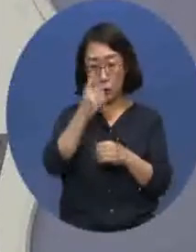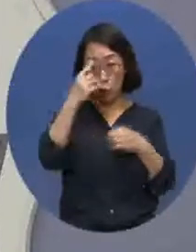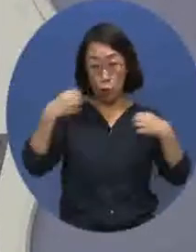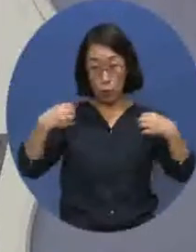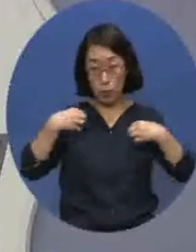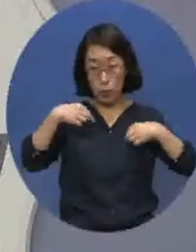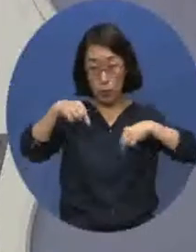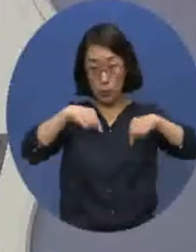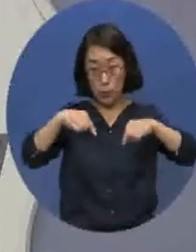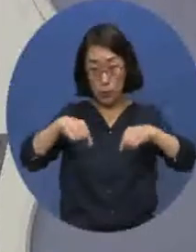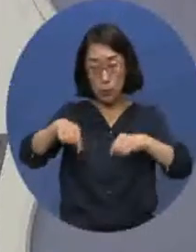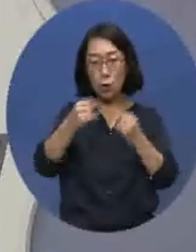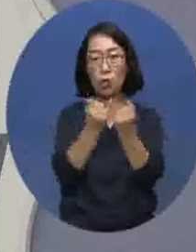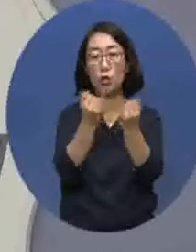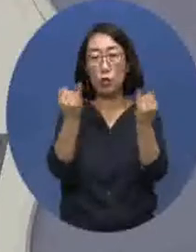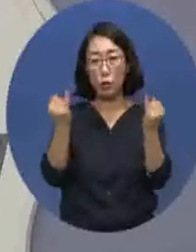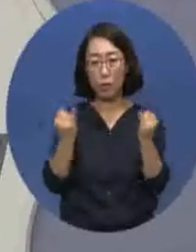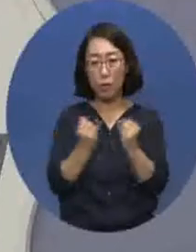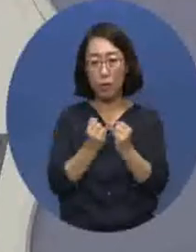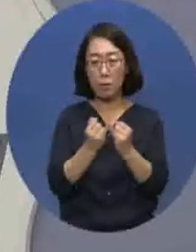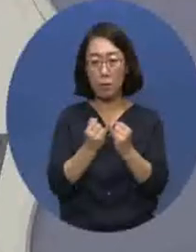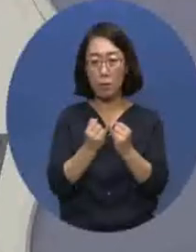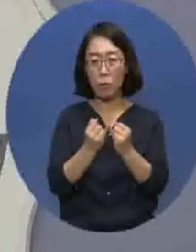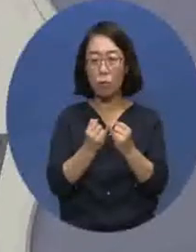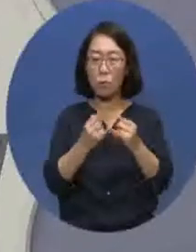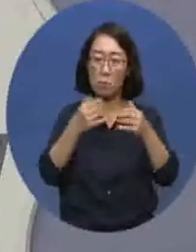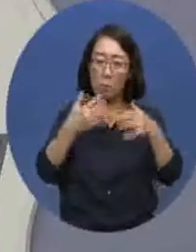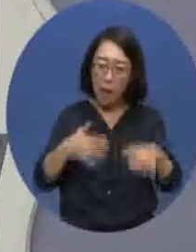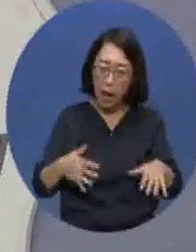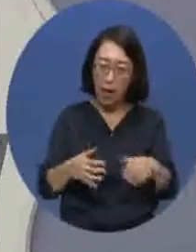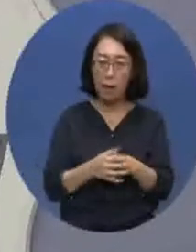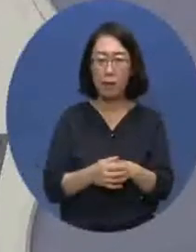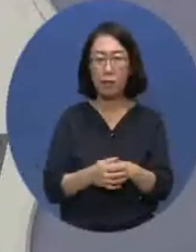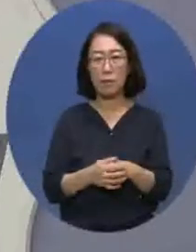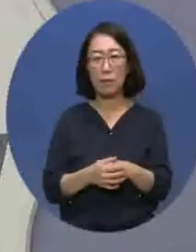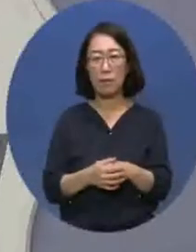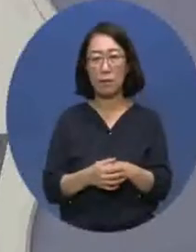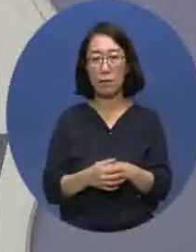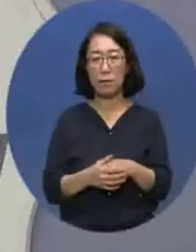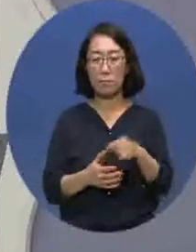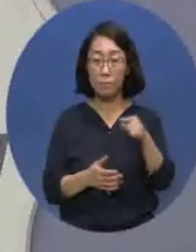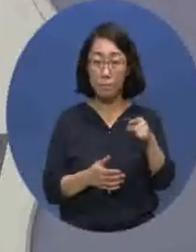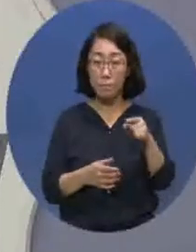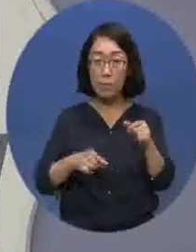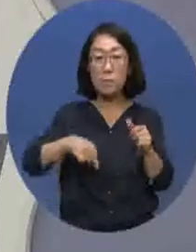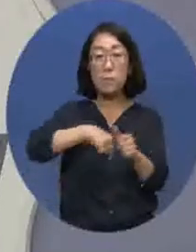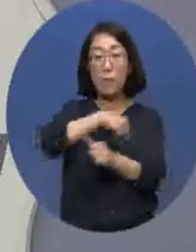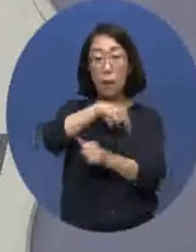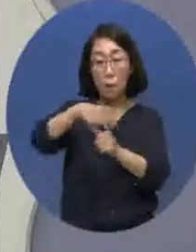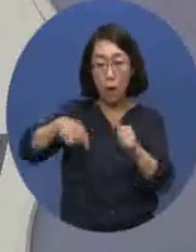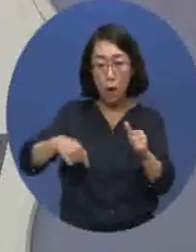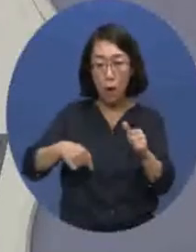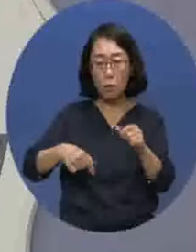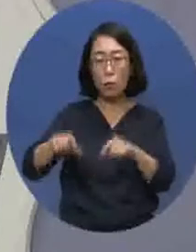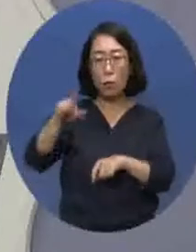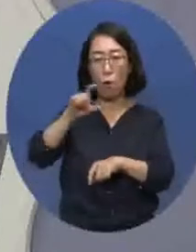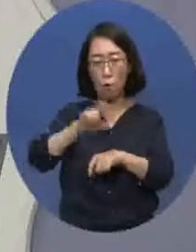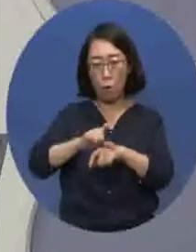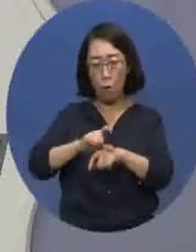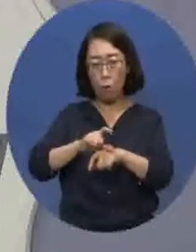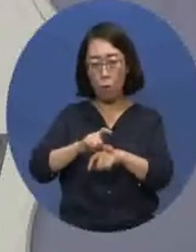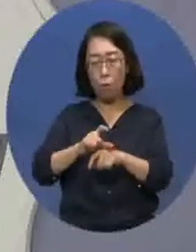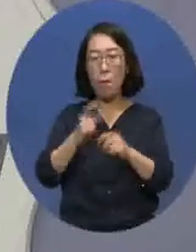어 정치적 약자 여성이 정치적 약자로 놓여져 있는 이런 상황에서 훨씬 더 좀 더